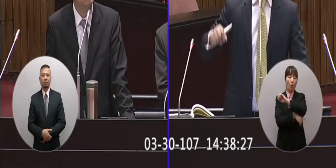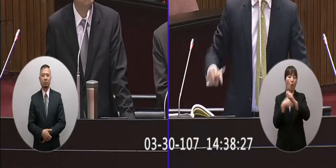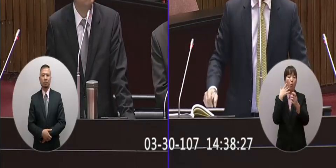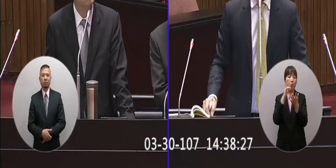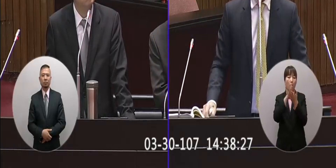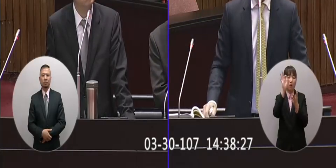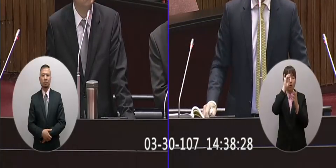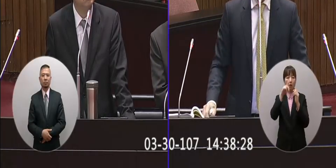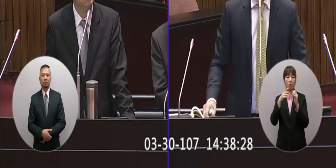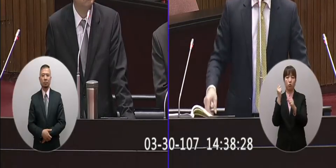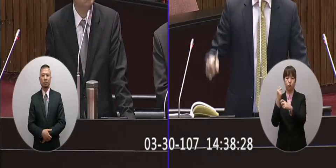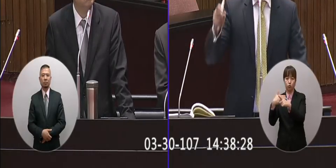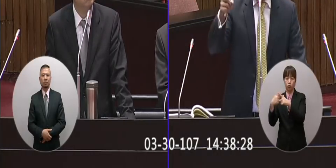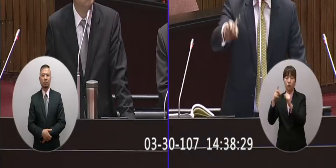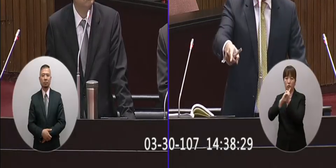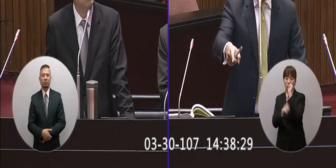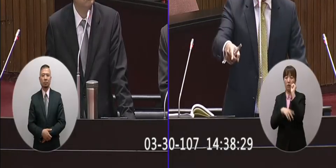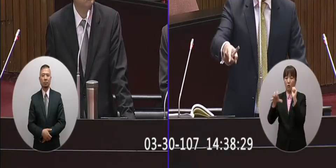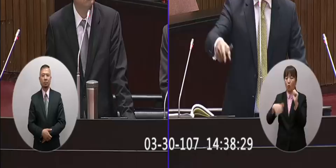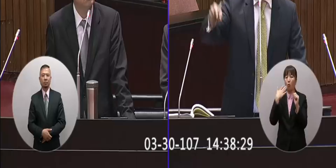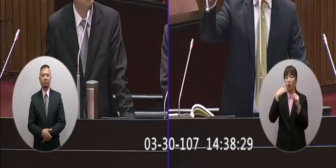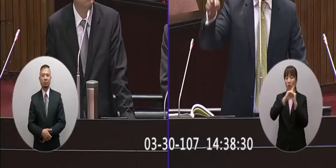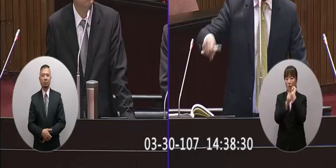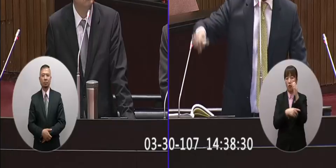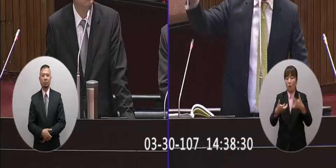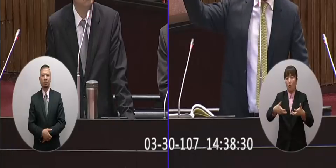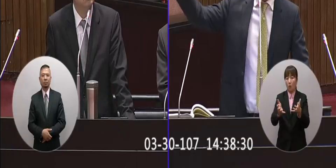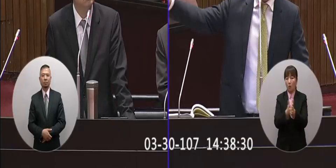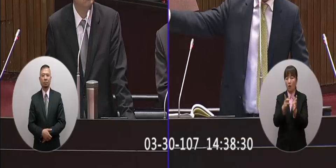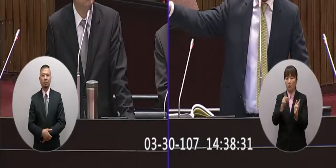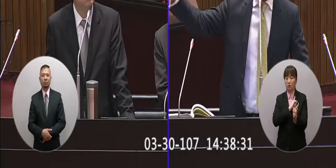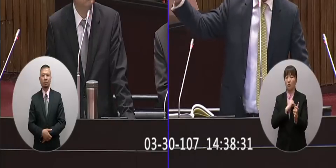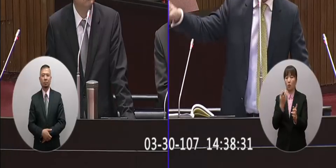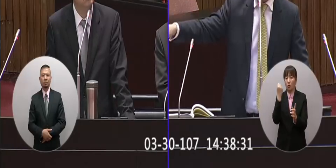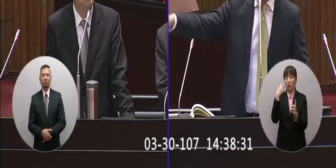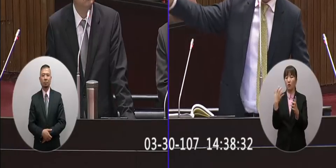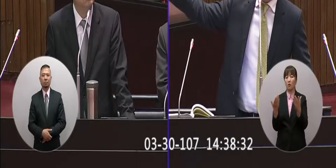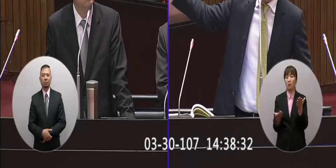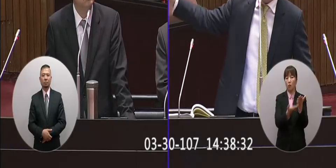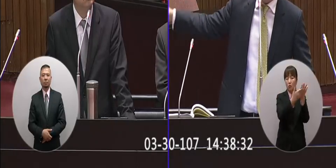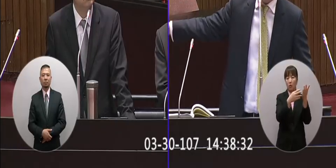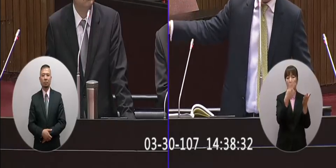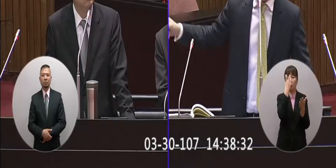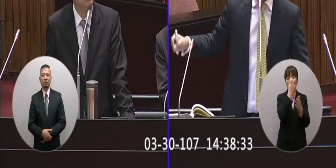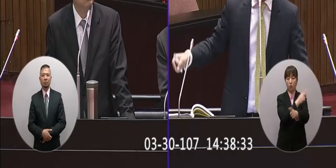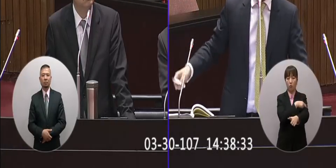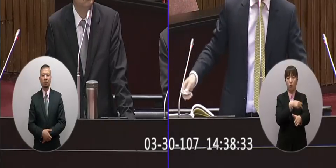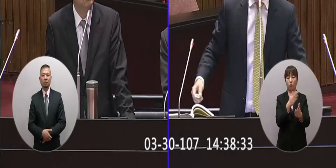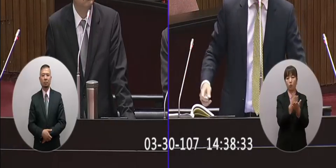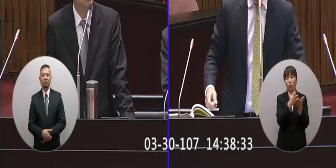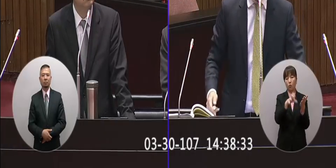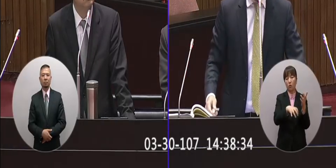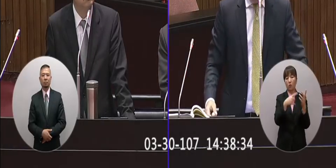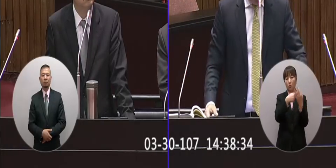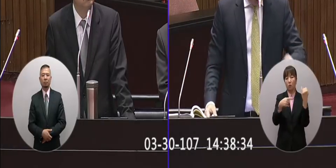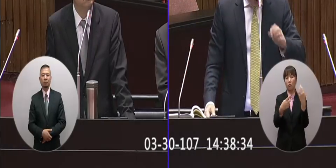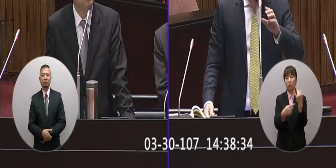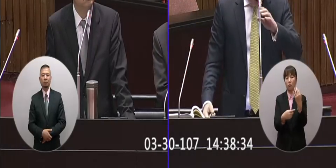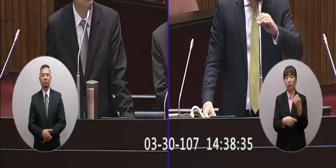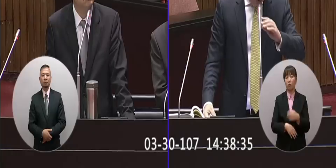要看职务法庭嘛。 对， 我说法务部依照职权移送给评鉴委员会或监察院的，总共有几